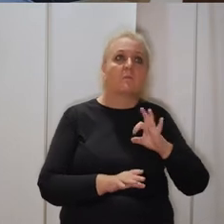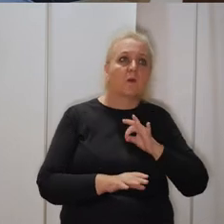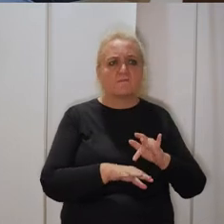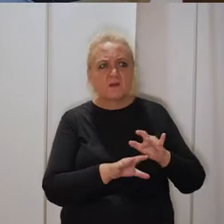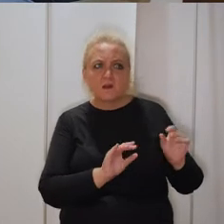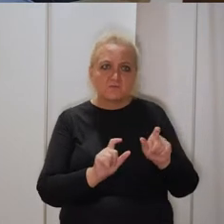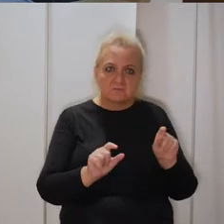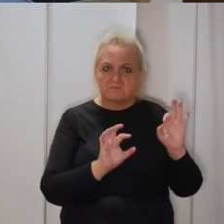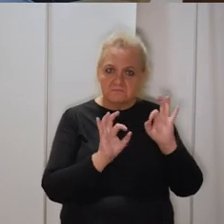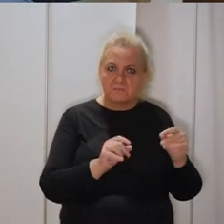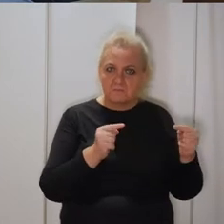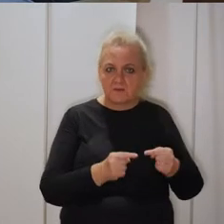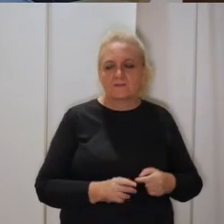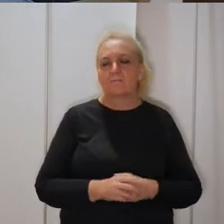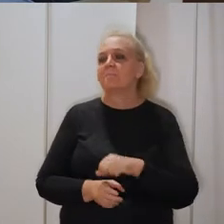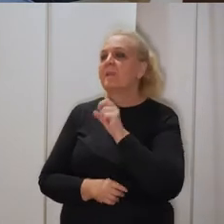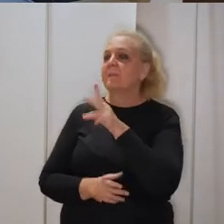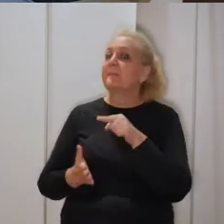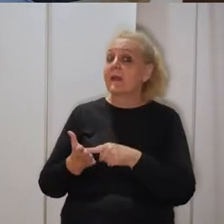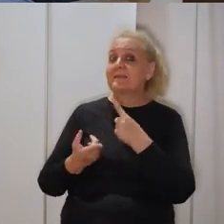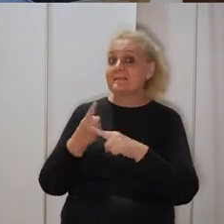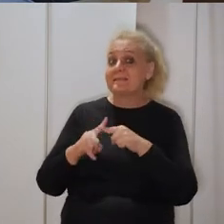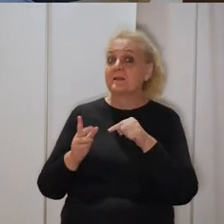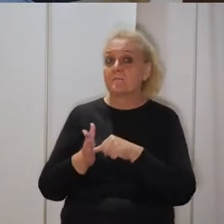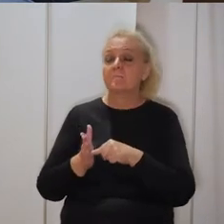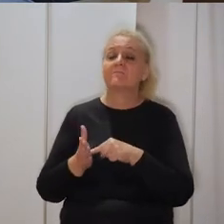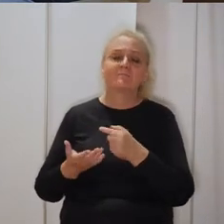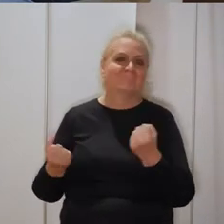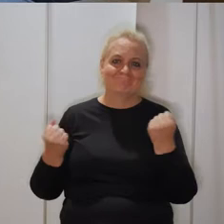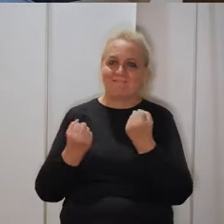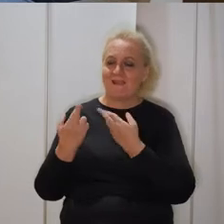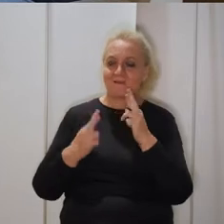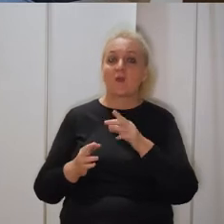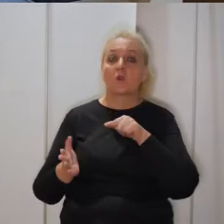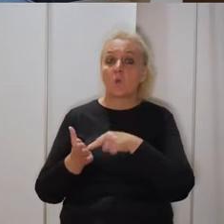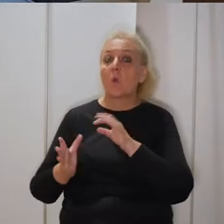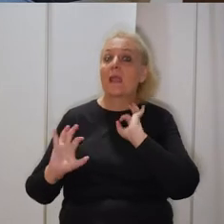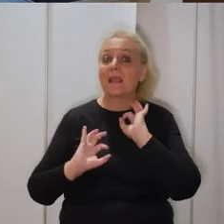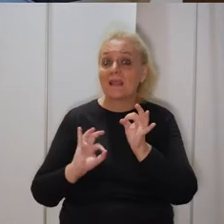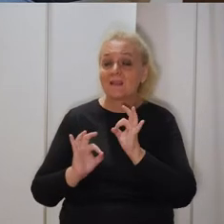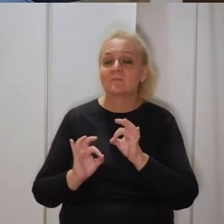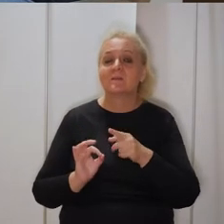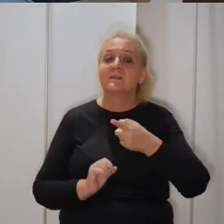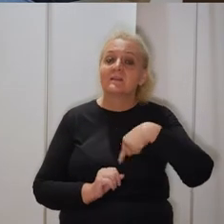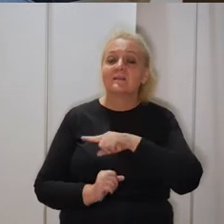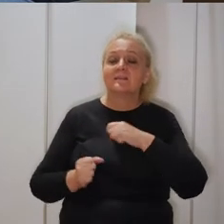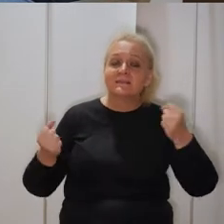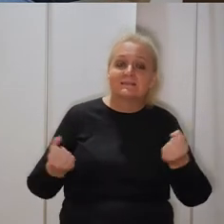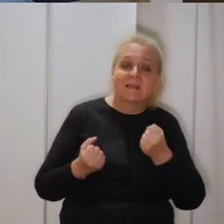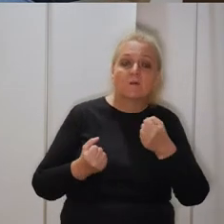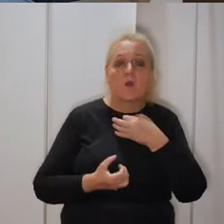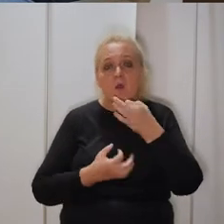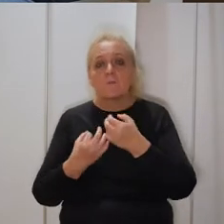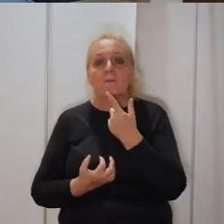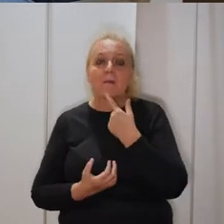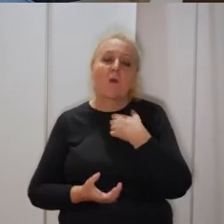wrażliwość. Tak, i w tym sensie też są właśnie rewolucyjne, bo niosą informacje o czymś się stara nie mówić, rzadko mówi, mówi